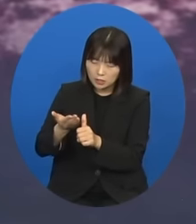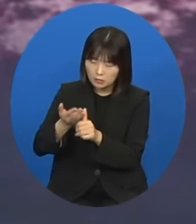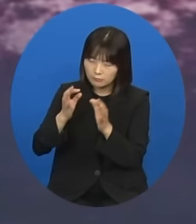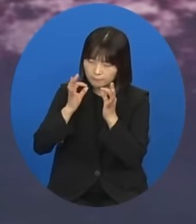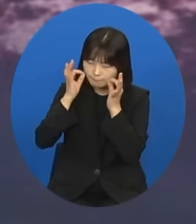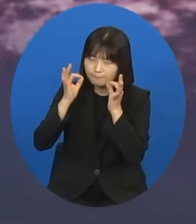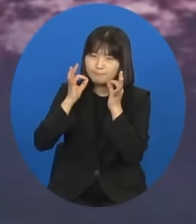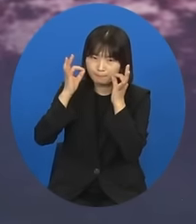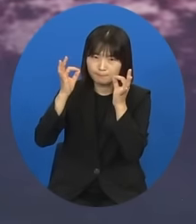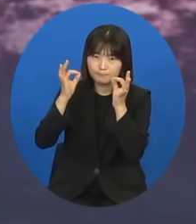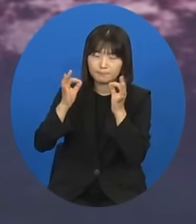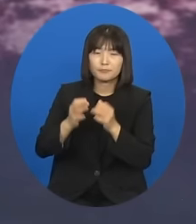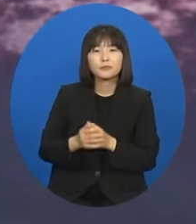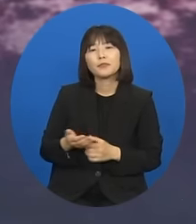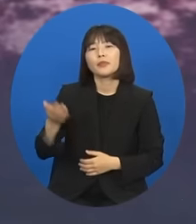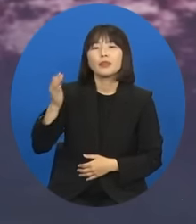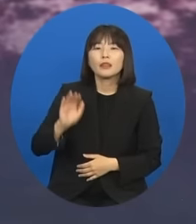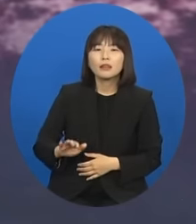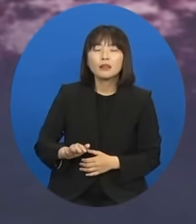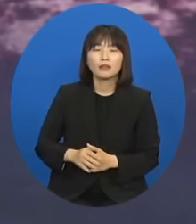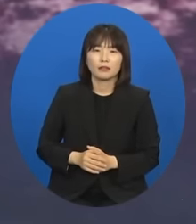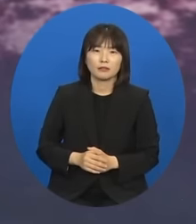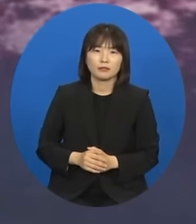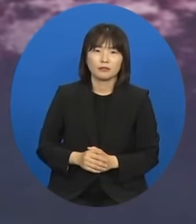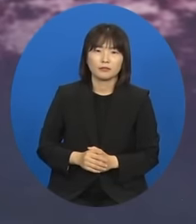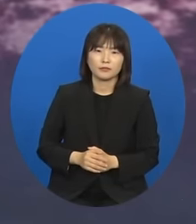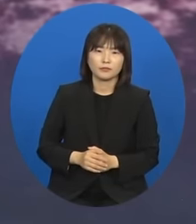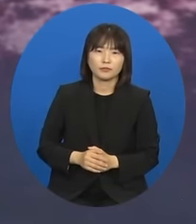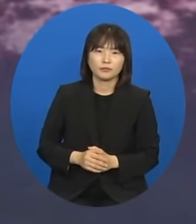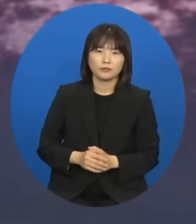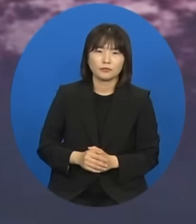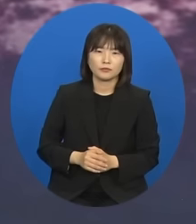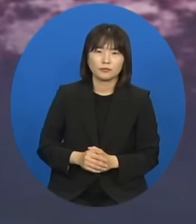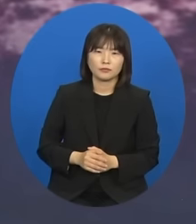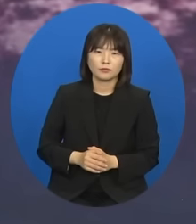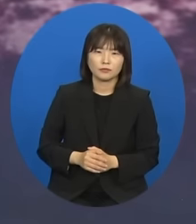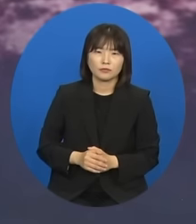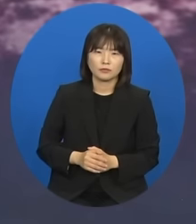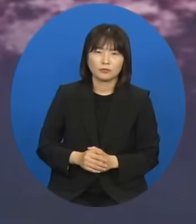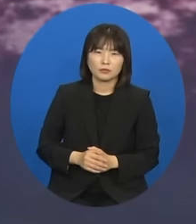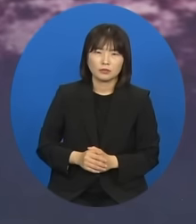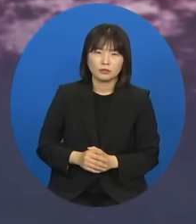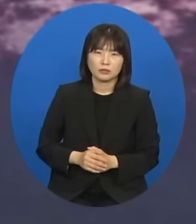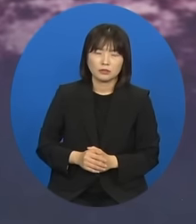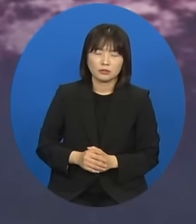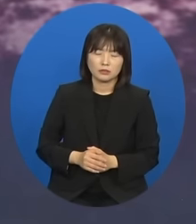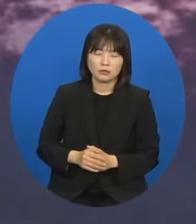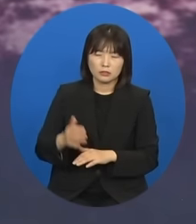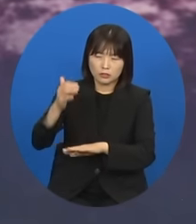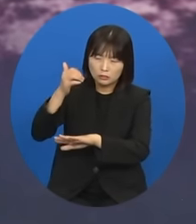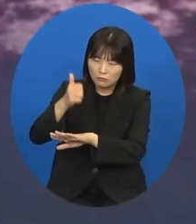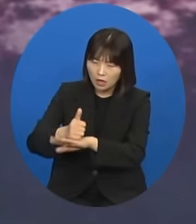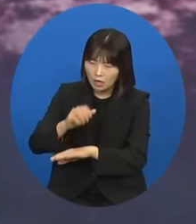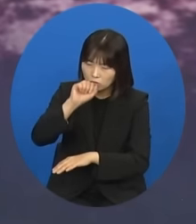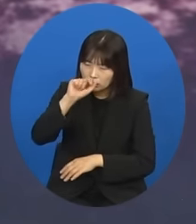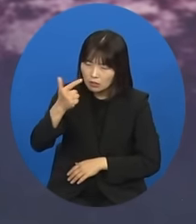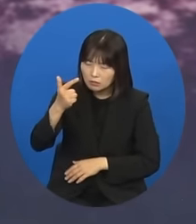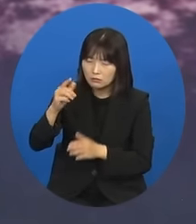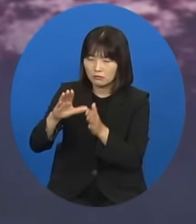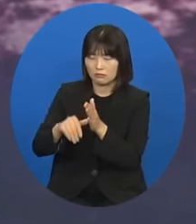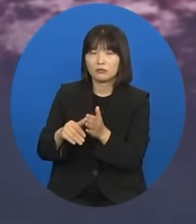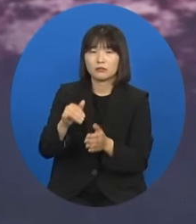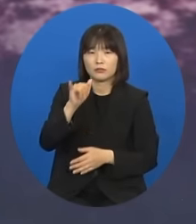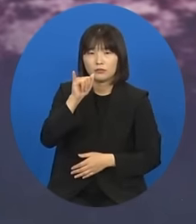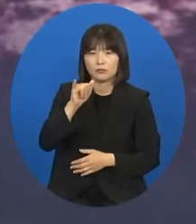씁니다 그근데 그러다가 좋지 않은 결과를 만나는 경우가 꽤많이